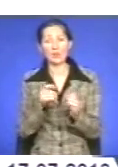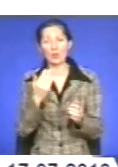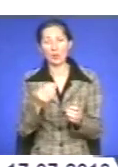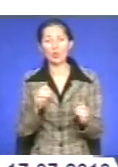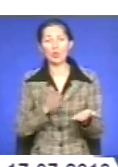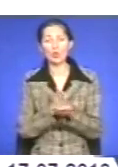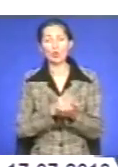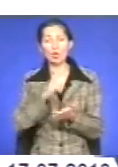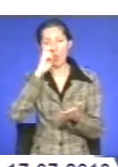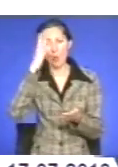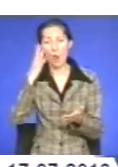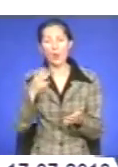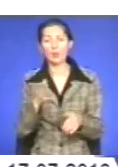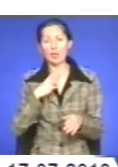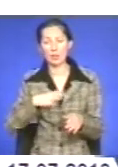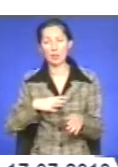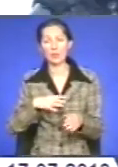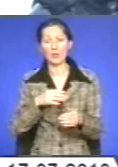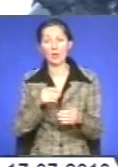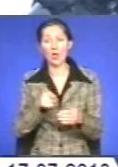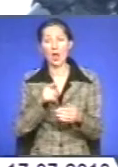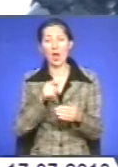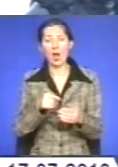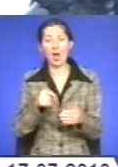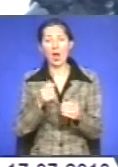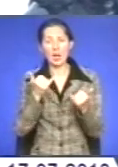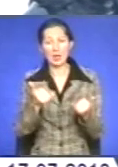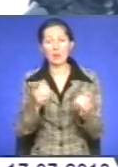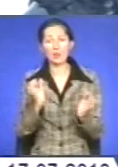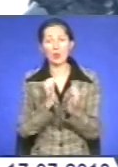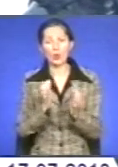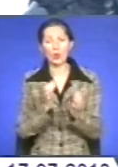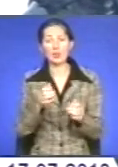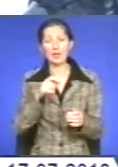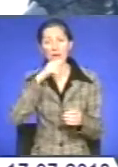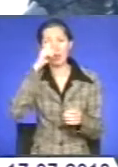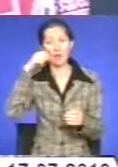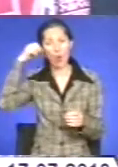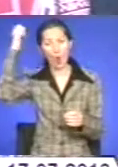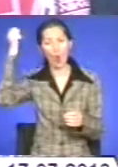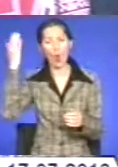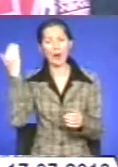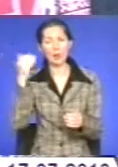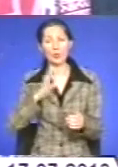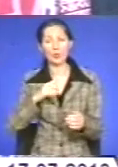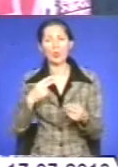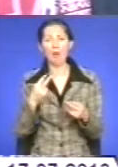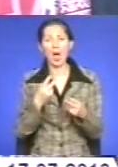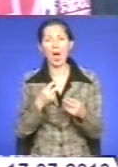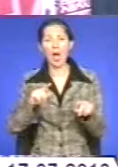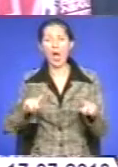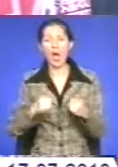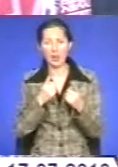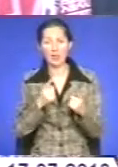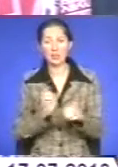людей. Онуфрій та Порфирій нині покровителі Кривого Рогу, а раніше були численні арешти, заслання і страта. У 1937